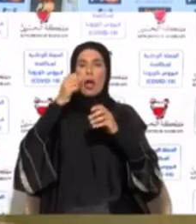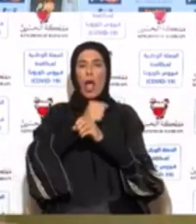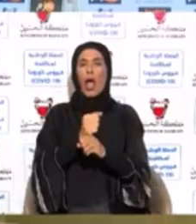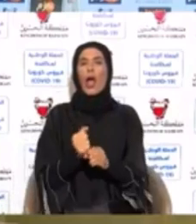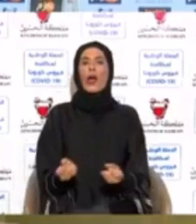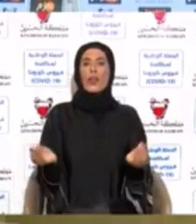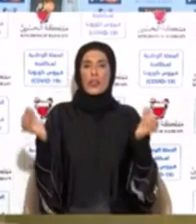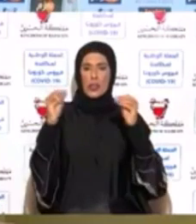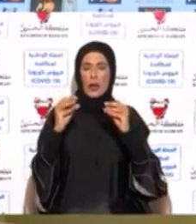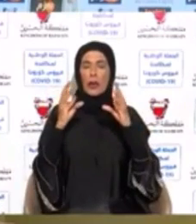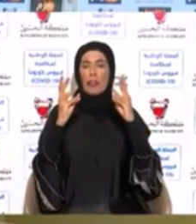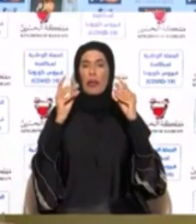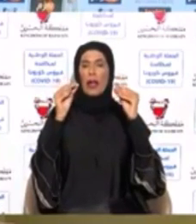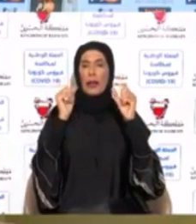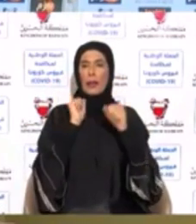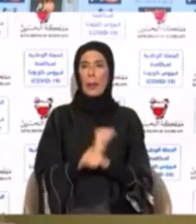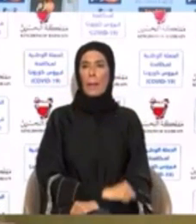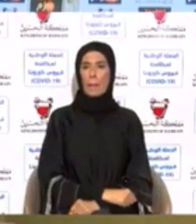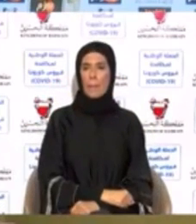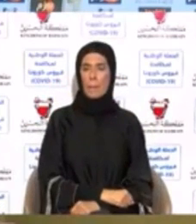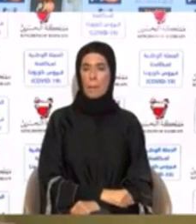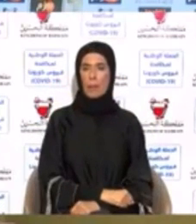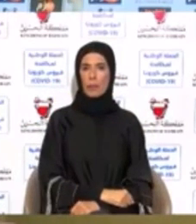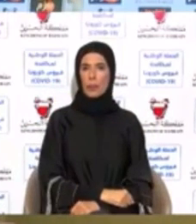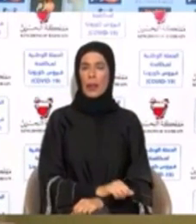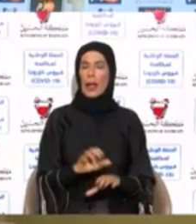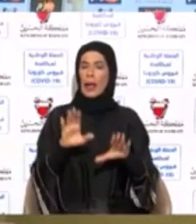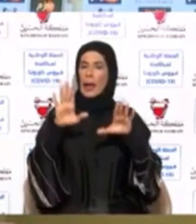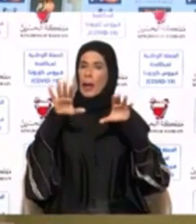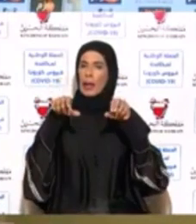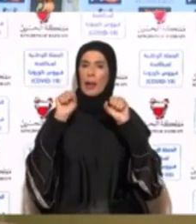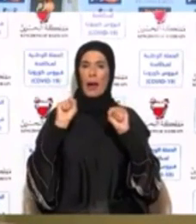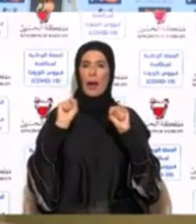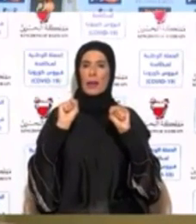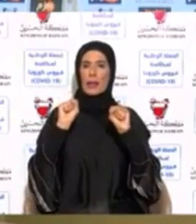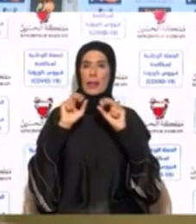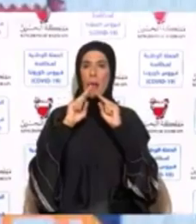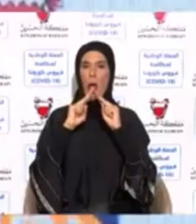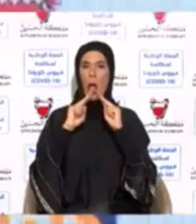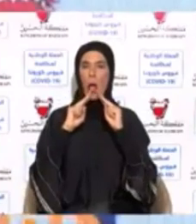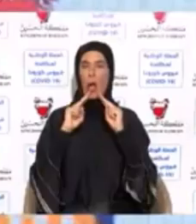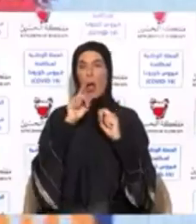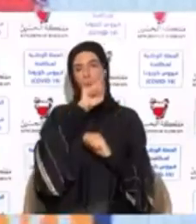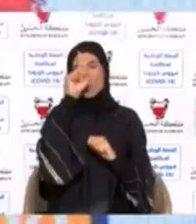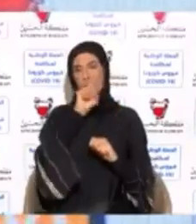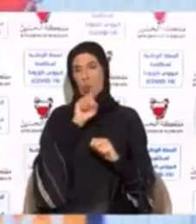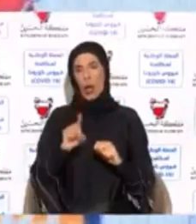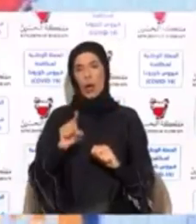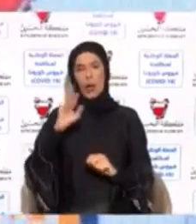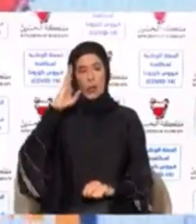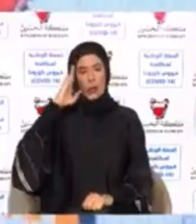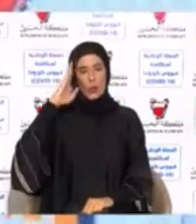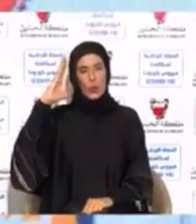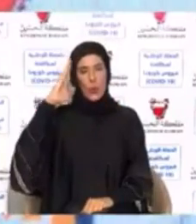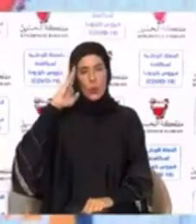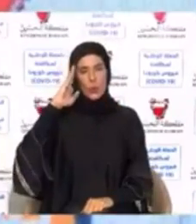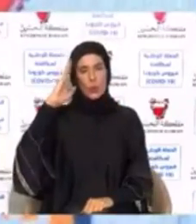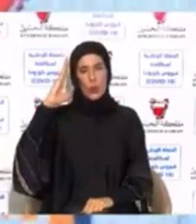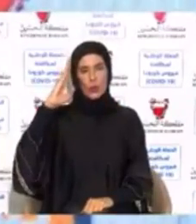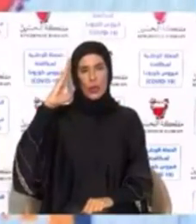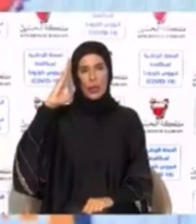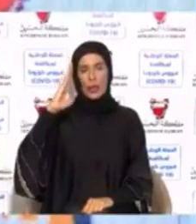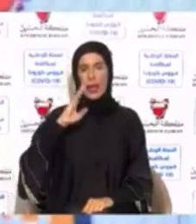زيادة عدد الحالات في مملكة البحرين. إذا نكتفي بهذا القدر من الأسئلة. كل الشكر والتقدير